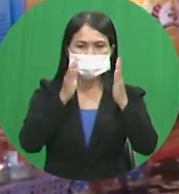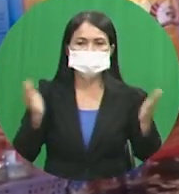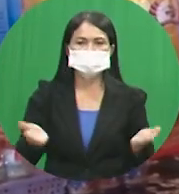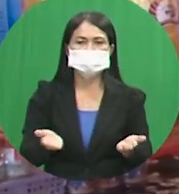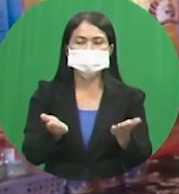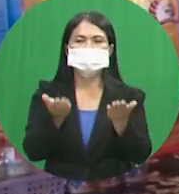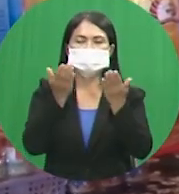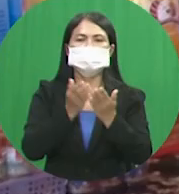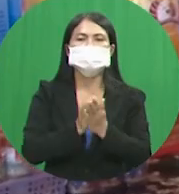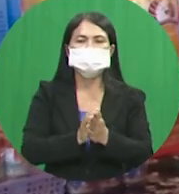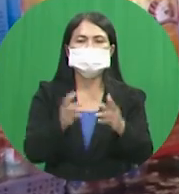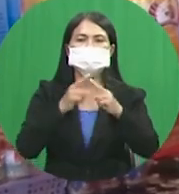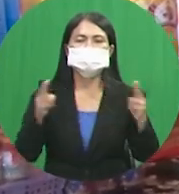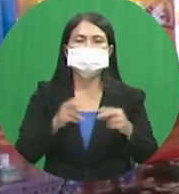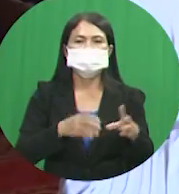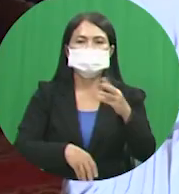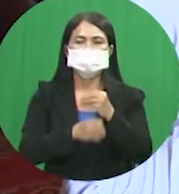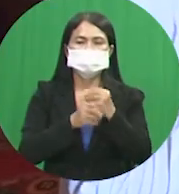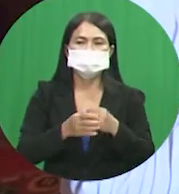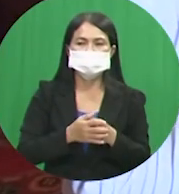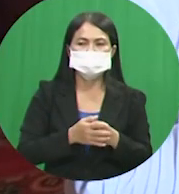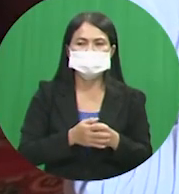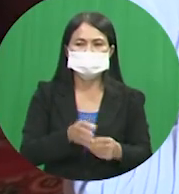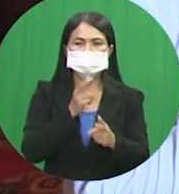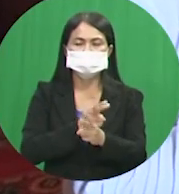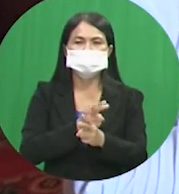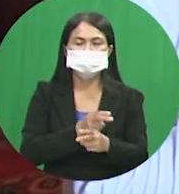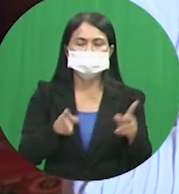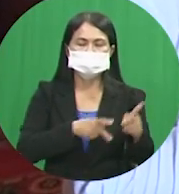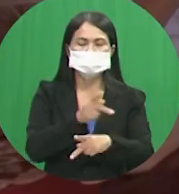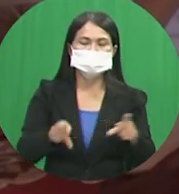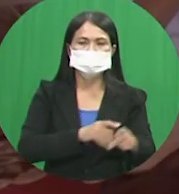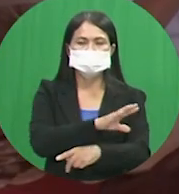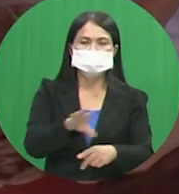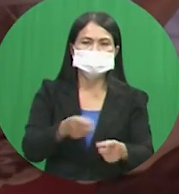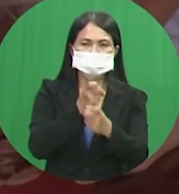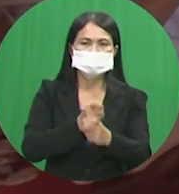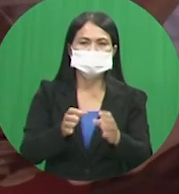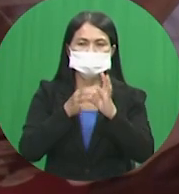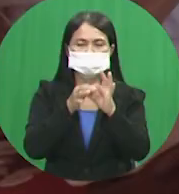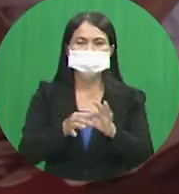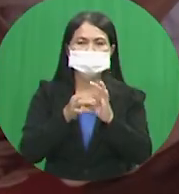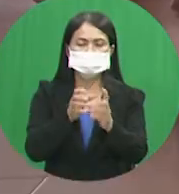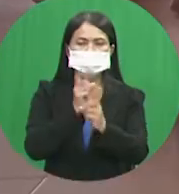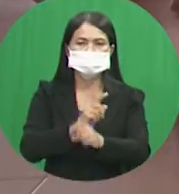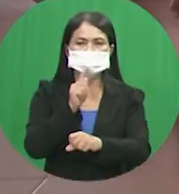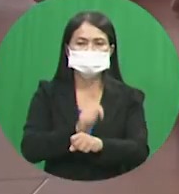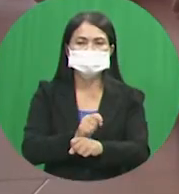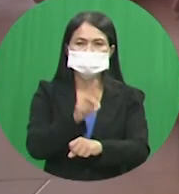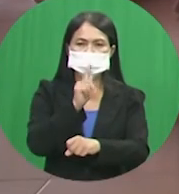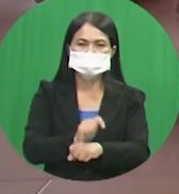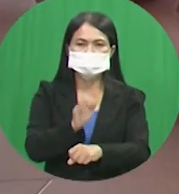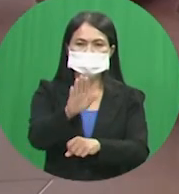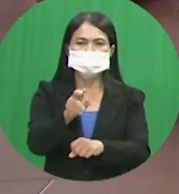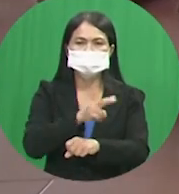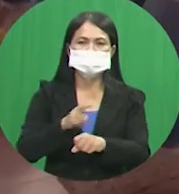กันกันแต่คลังคลาไทม์ตีนตกสำหรับเอาประชีพรอดกัมพูชีกรุปประเทศบันตามประไปนี้ตุ่มเนียมตุ่มลอบ